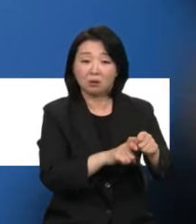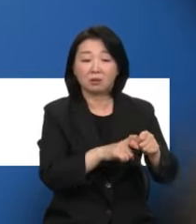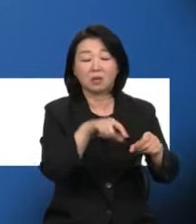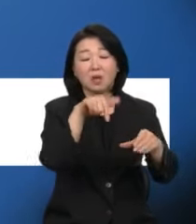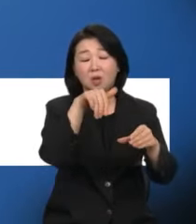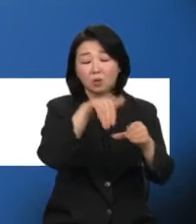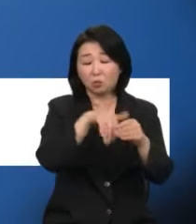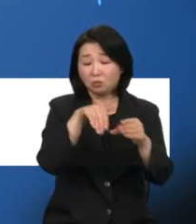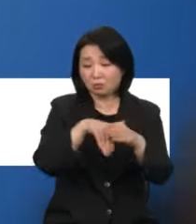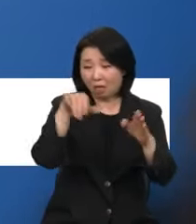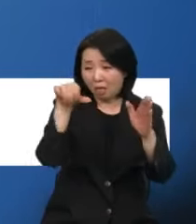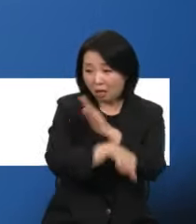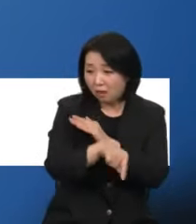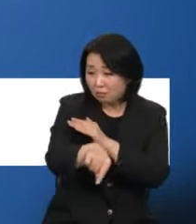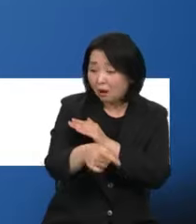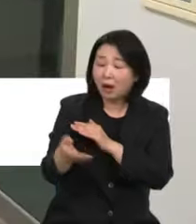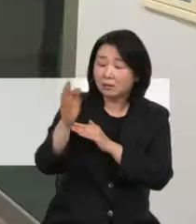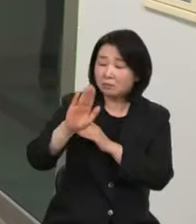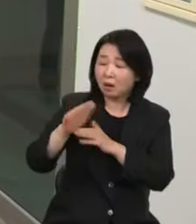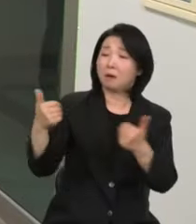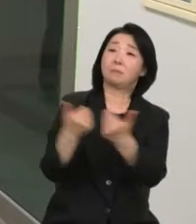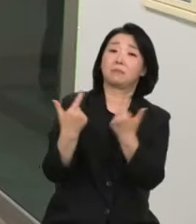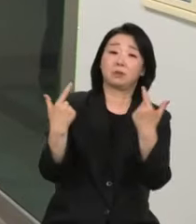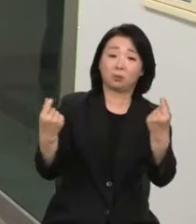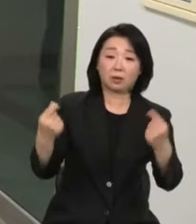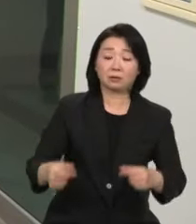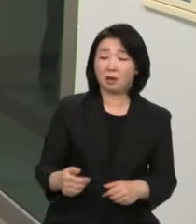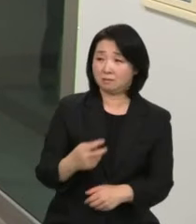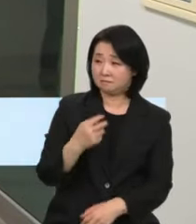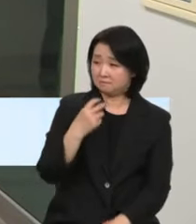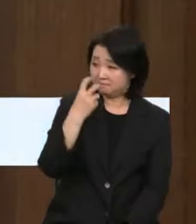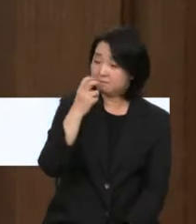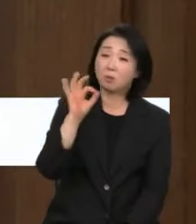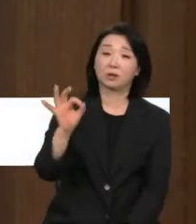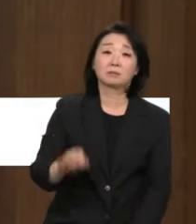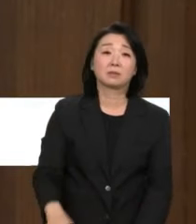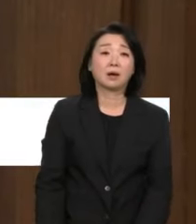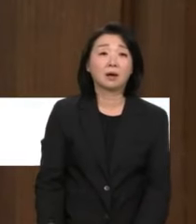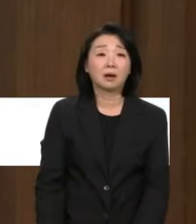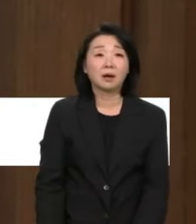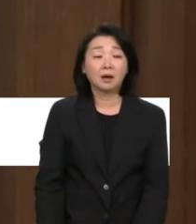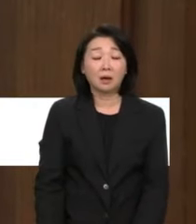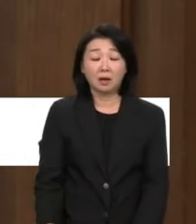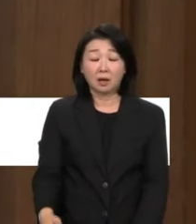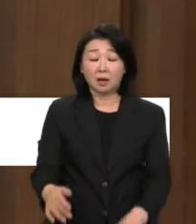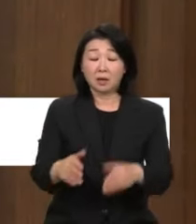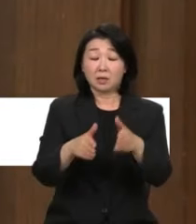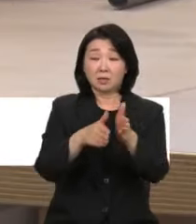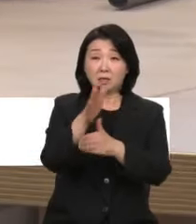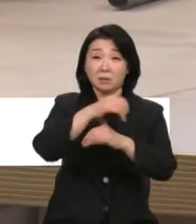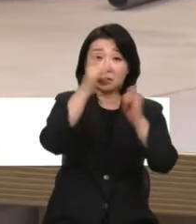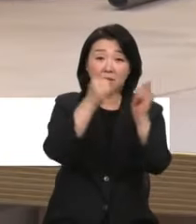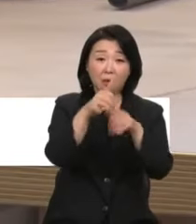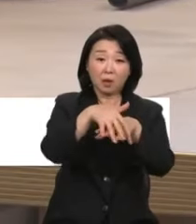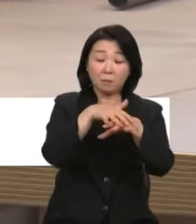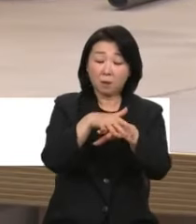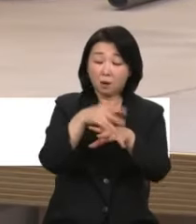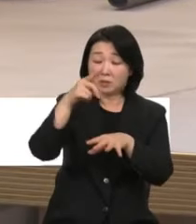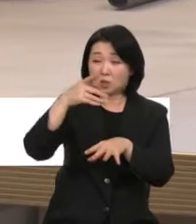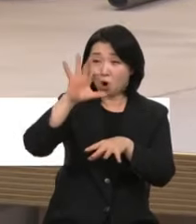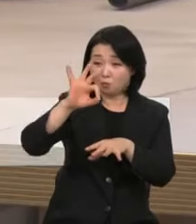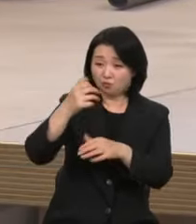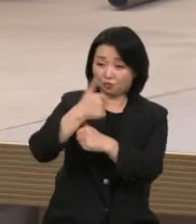거죠. 저희들 예의주시할 겁니다. 또 시민사회수석실을 정무수석실로 통폐합하는 방안도 검토